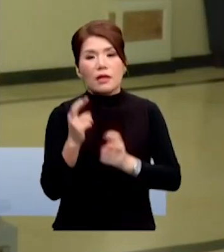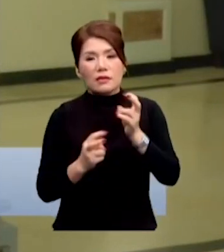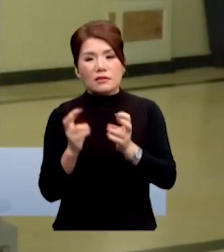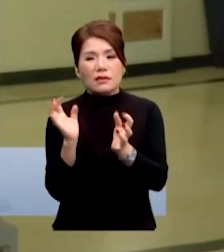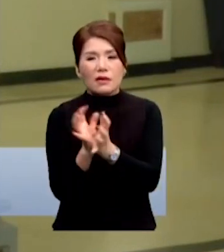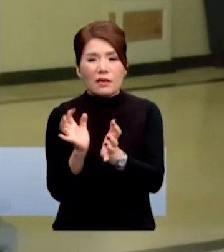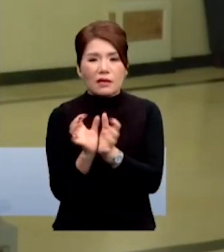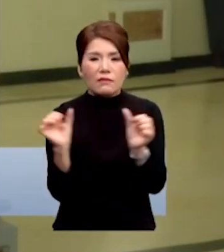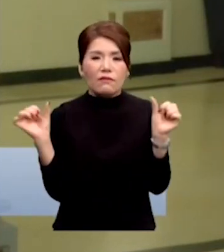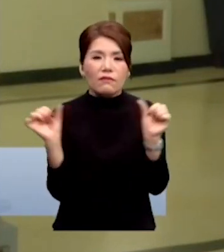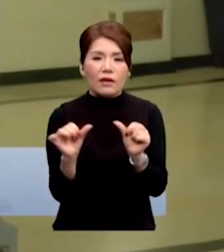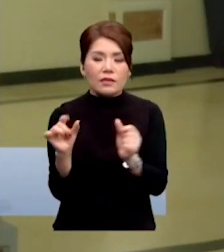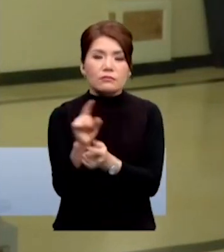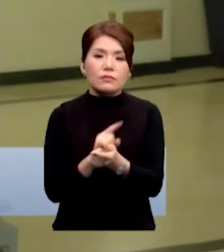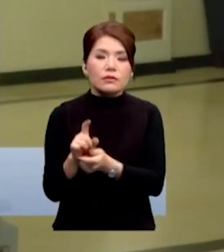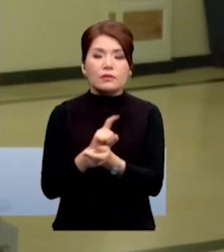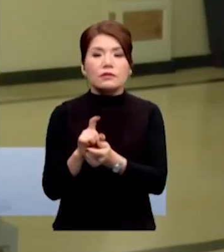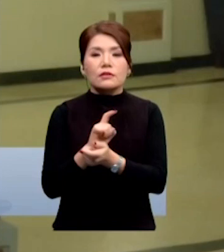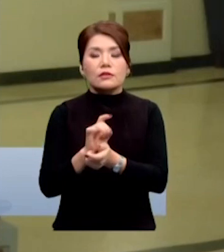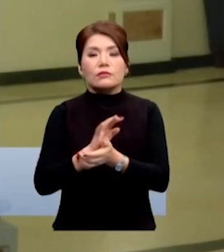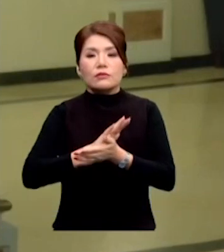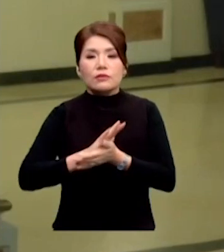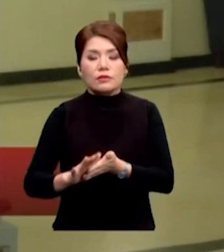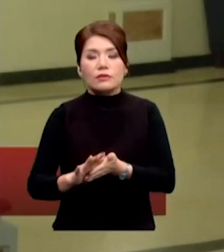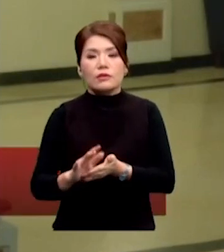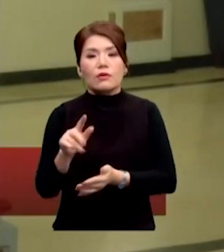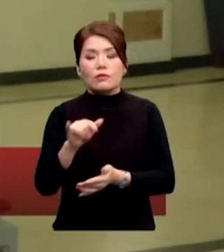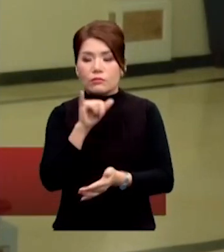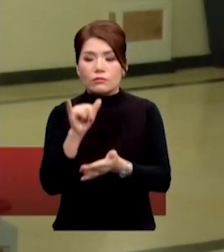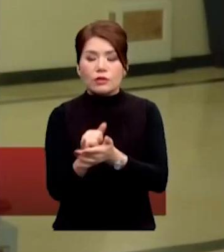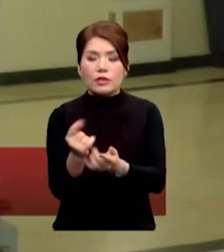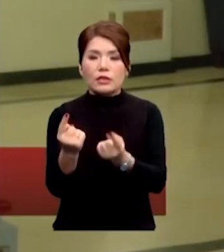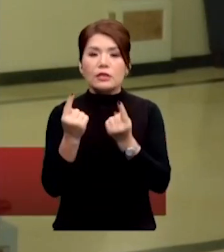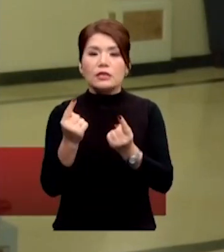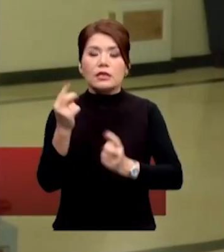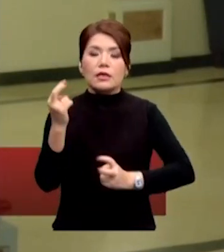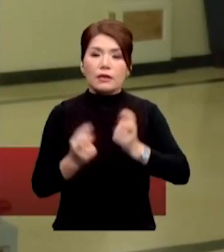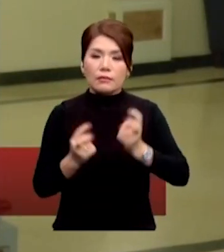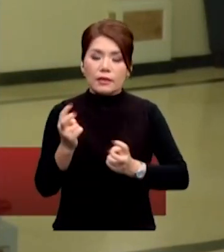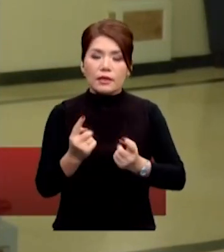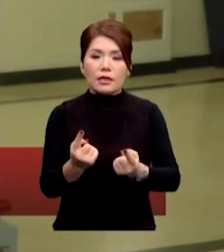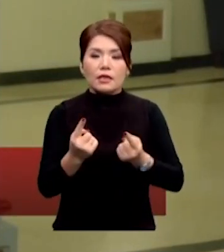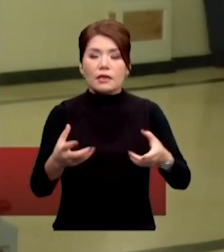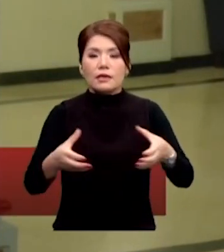ластықтарды фиксация жасайтын. Ол әлі күнге дейін толық қондырылған жоқ ірі компанияларда және ірі